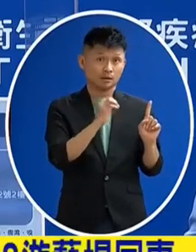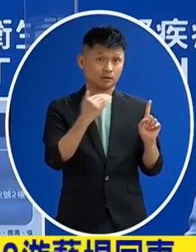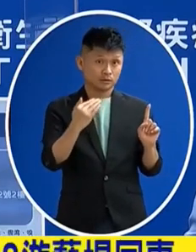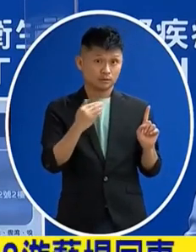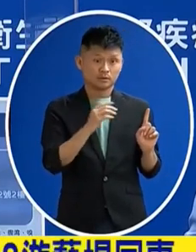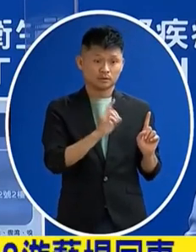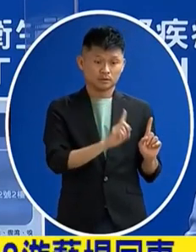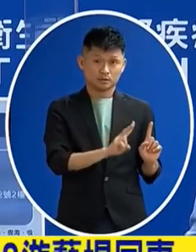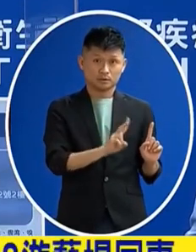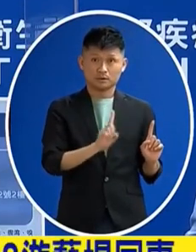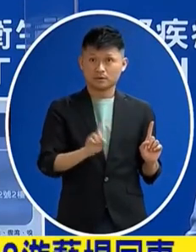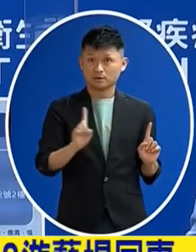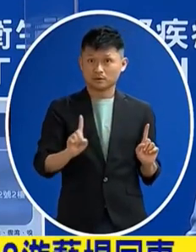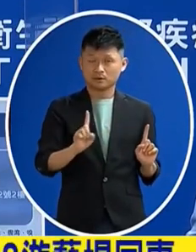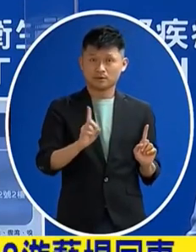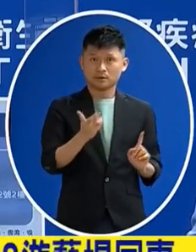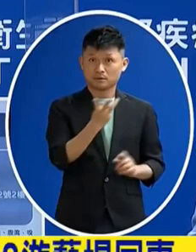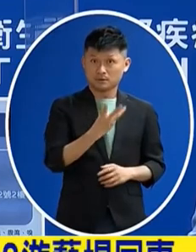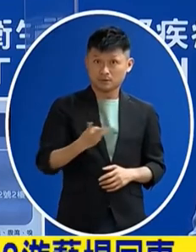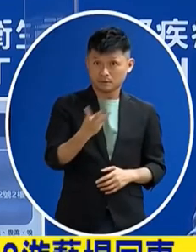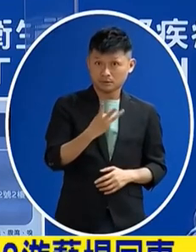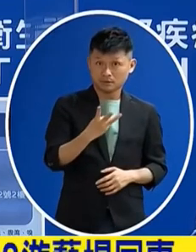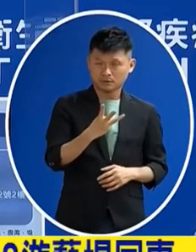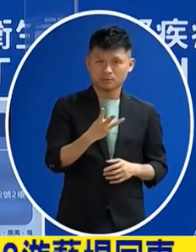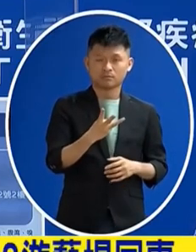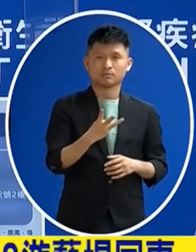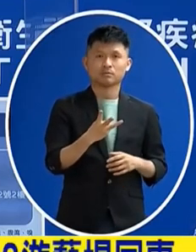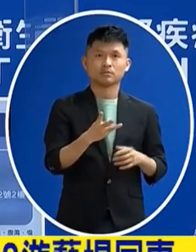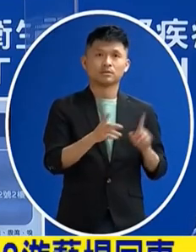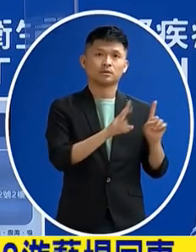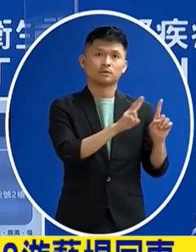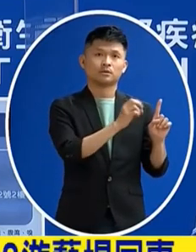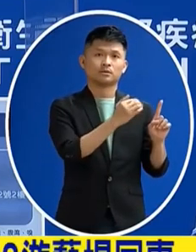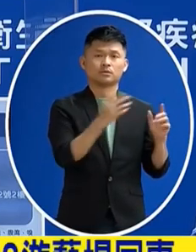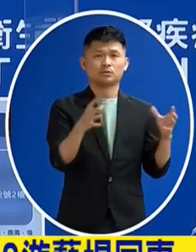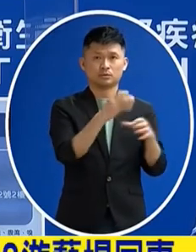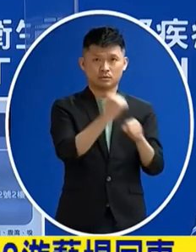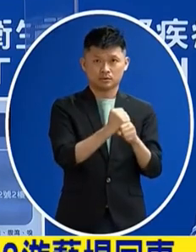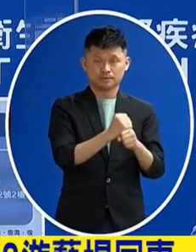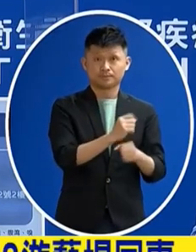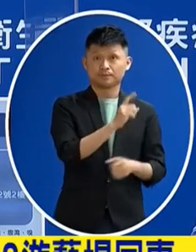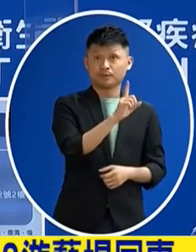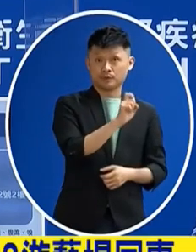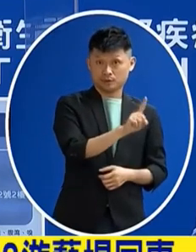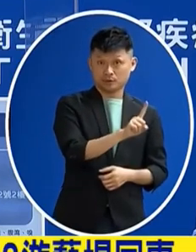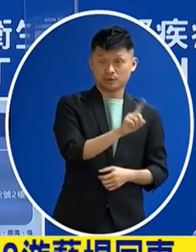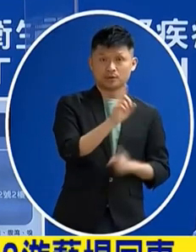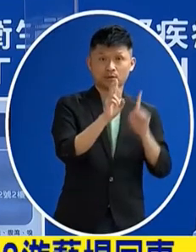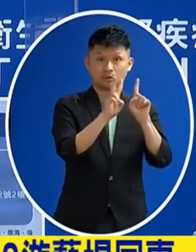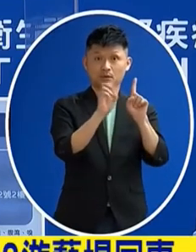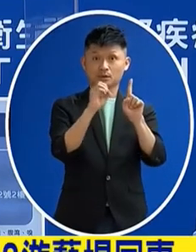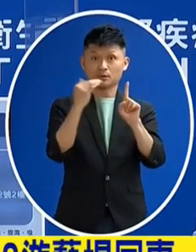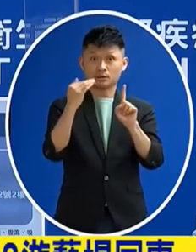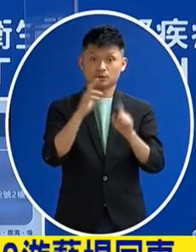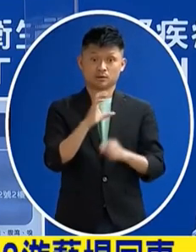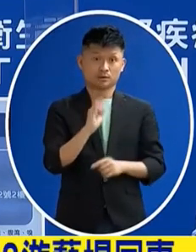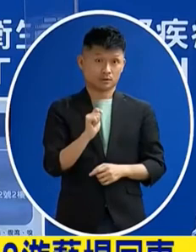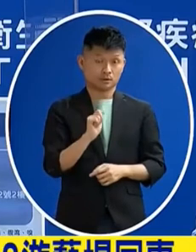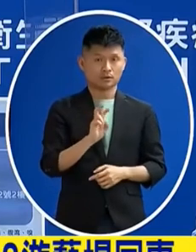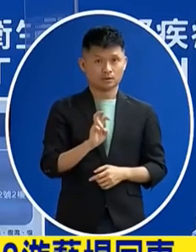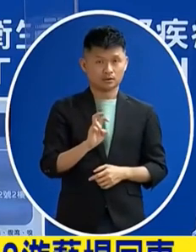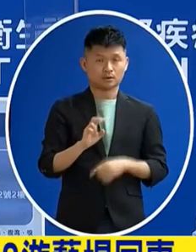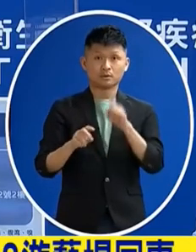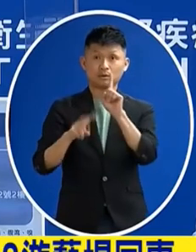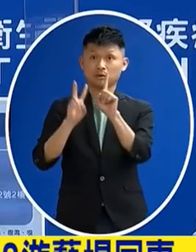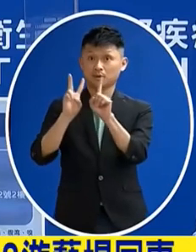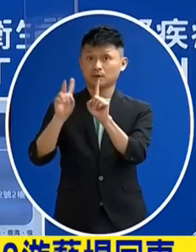12081209121011哈，它是1202的同事哈，1208的 CT 值是11，1209的 CT 值是